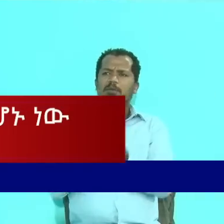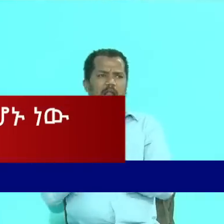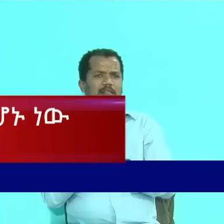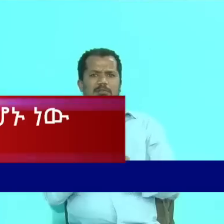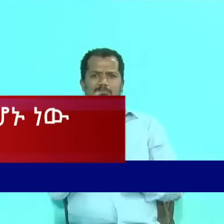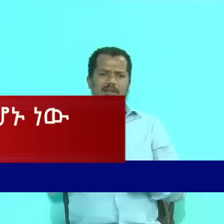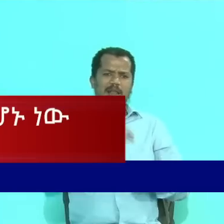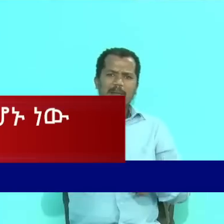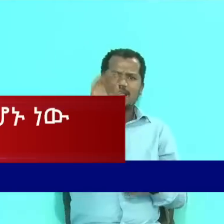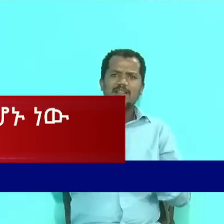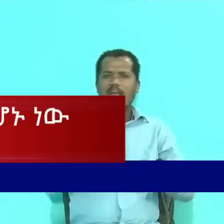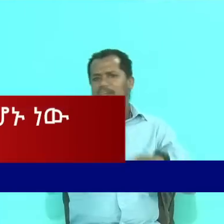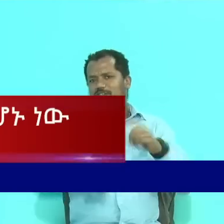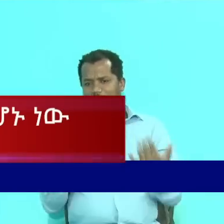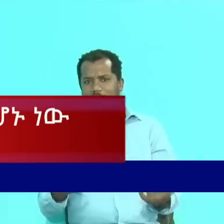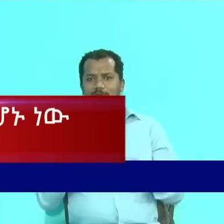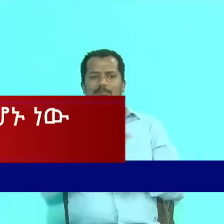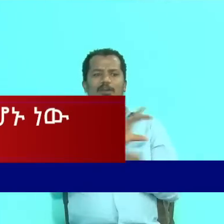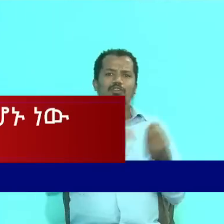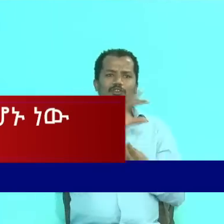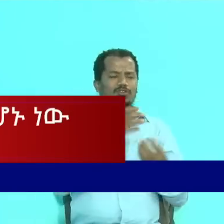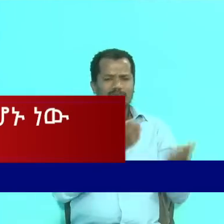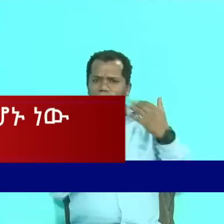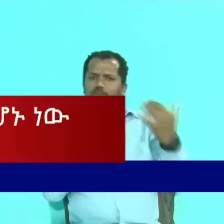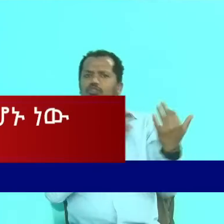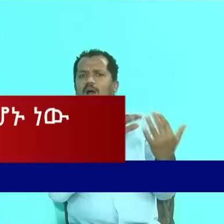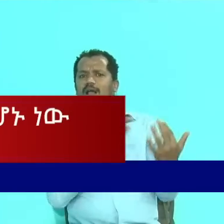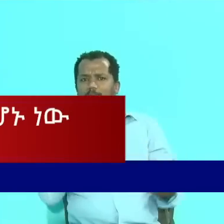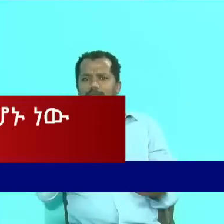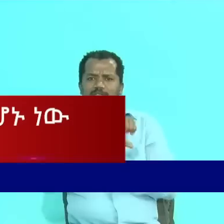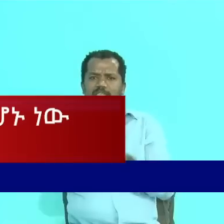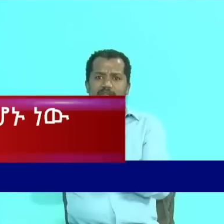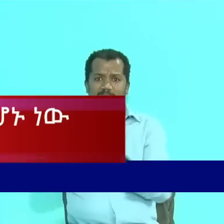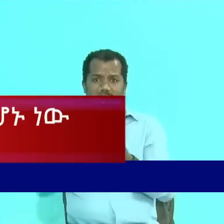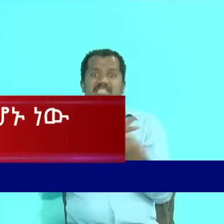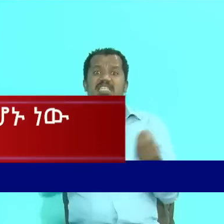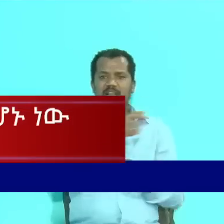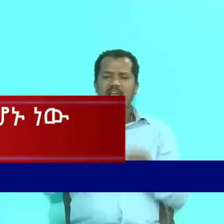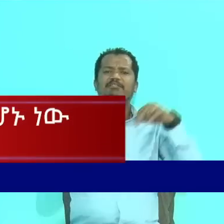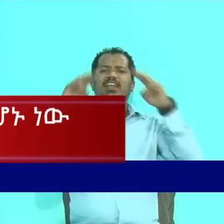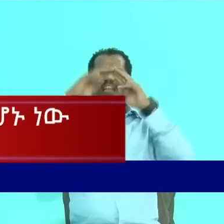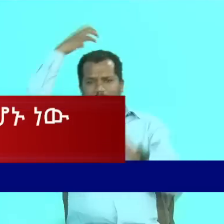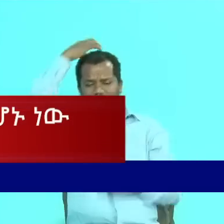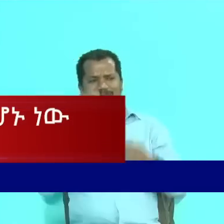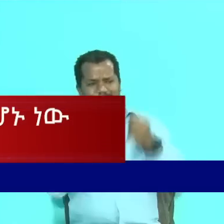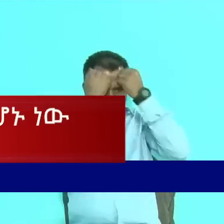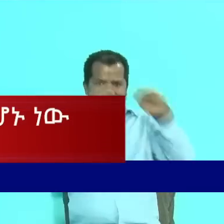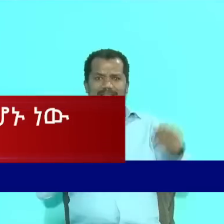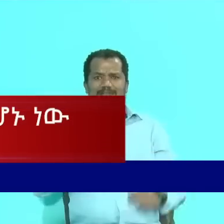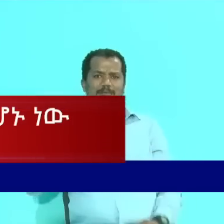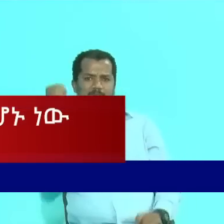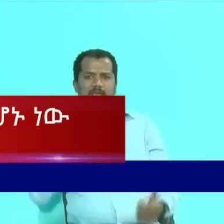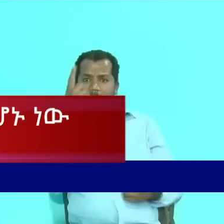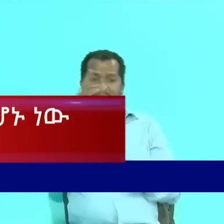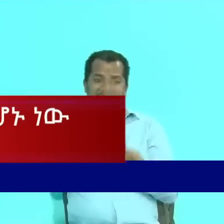የማፍራት አለመቻላቸው፣ በክልሎች መካከል የይዋጣለን ጦርነት ውጥረት፣ ከክልሎች ለፌዴራል መንግስቱ እምቢተኛ መሆን፣ በአንድ